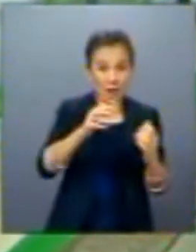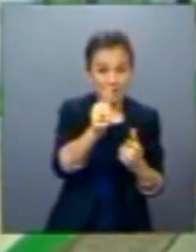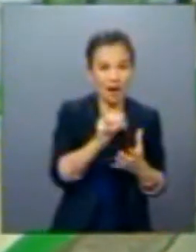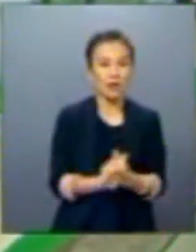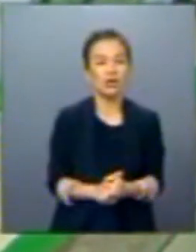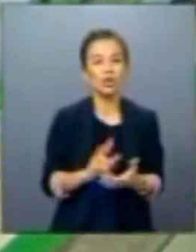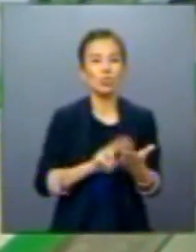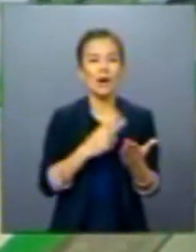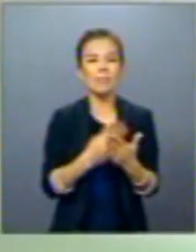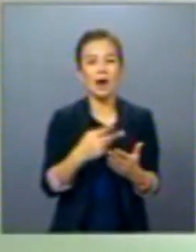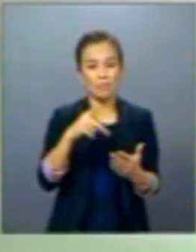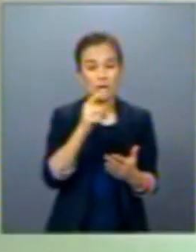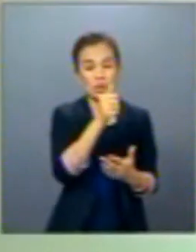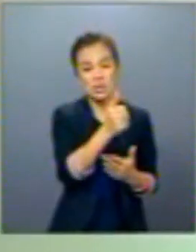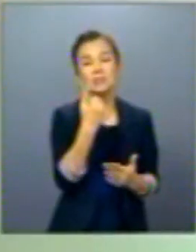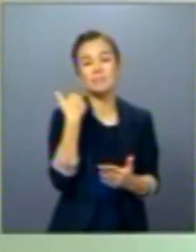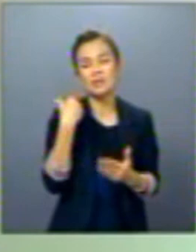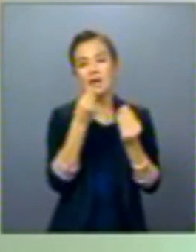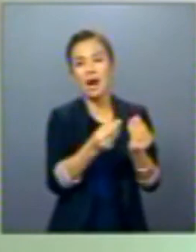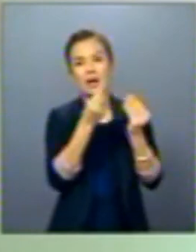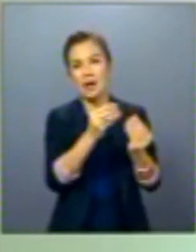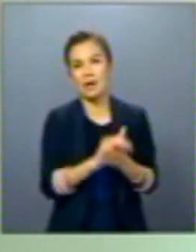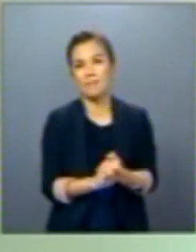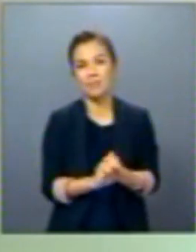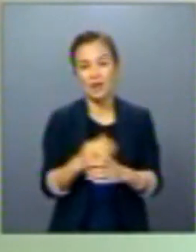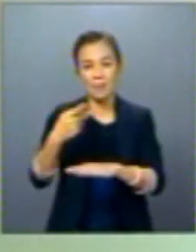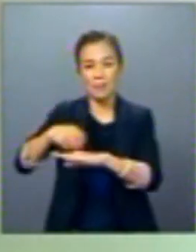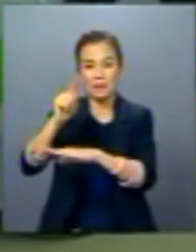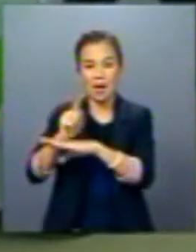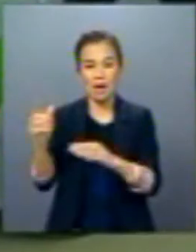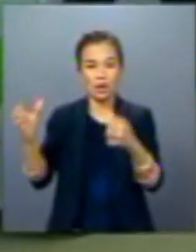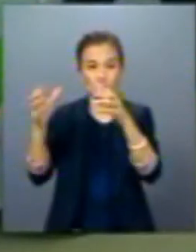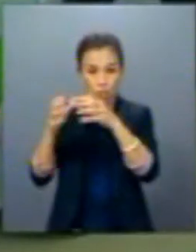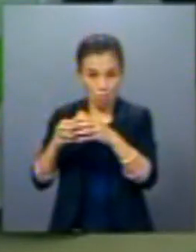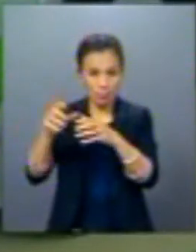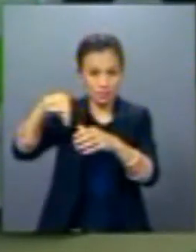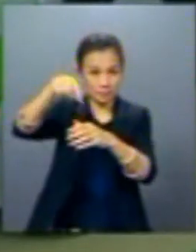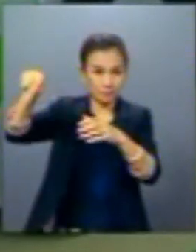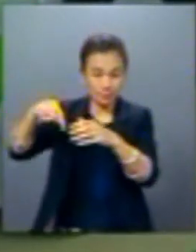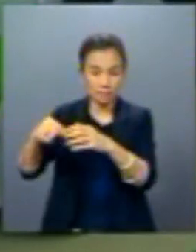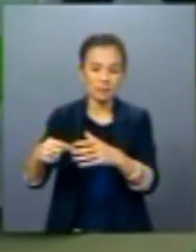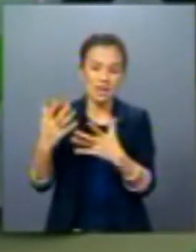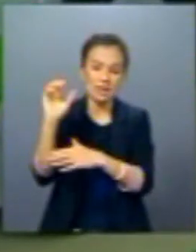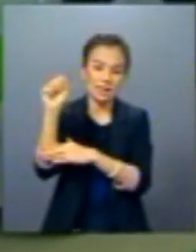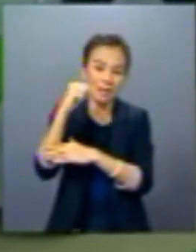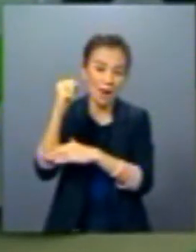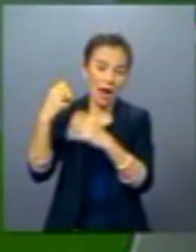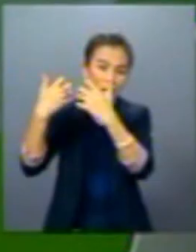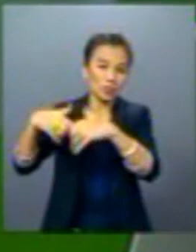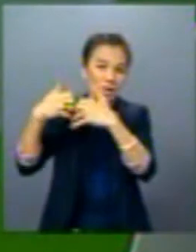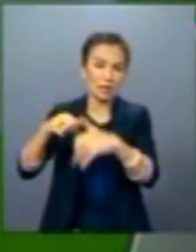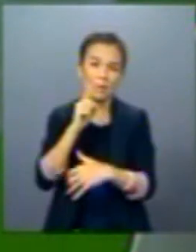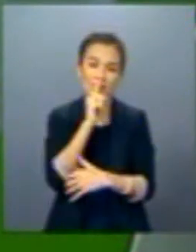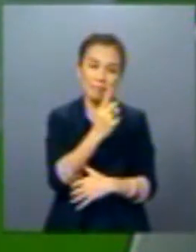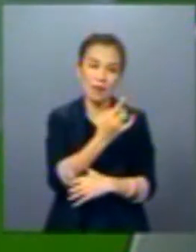แต่เหรียญมี2ด้านเสมอนะคะในอีกมุมนึงค่ะประธานกลุ่มอุตสาหกรรมชิ้นส่วนและอะไหล่ยานยนต์สภาอุตสาหกรรมแห่งประเทศไทยสะท้อนนะคะว่